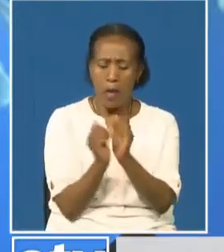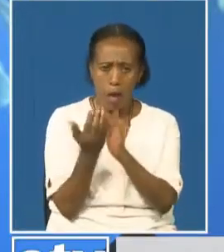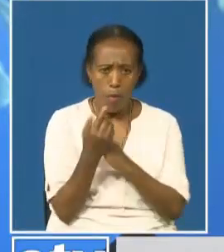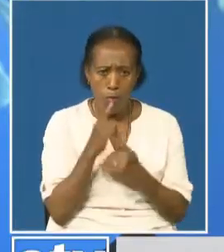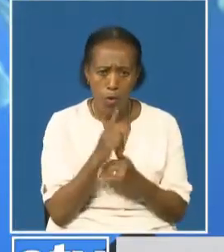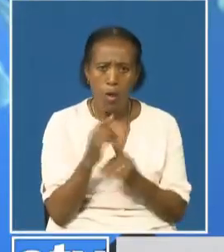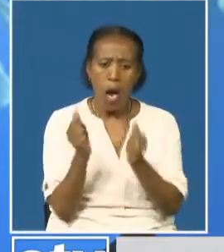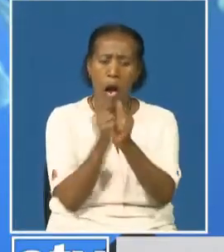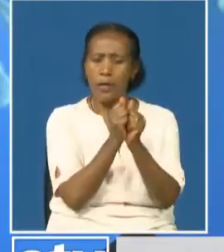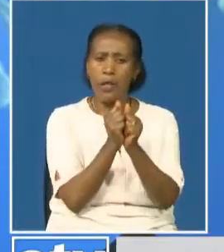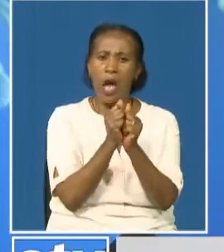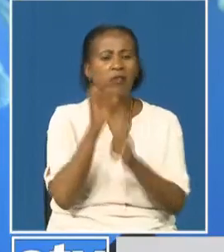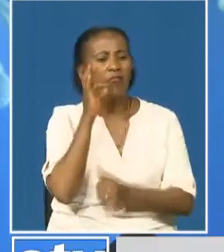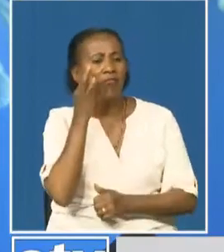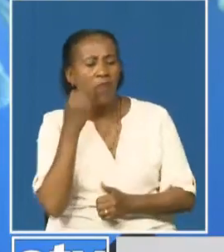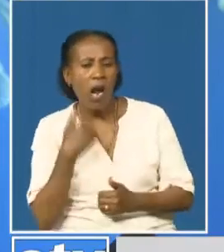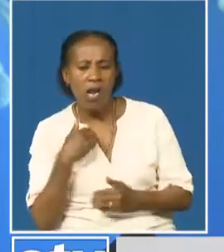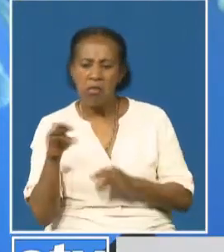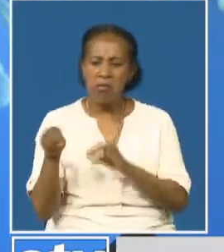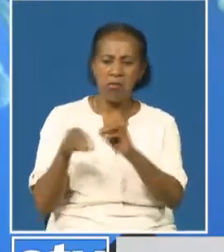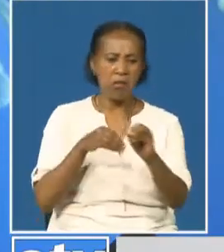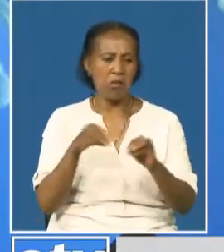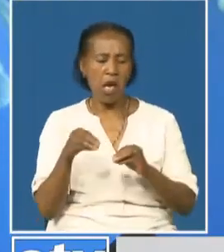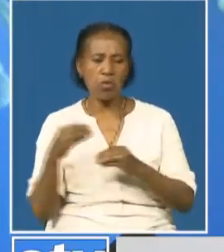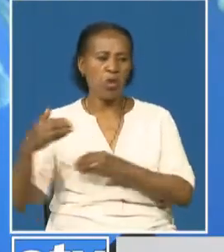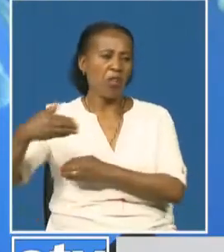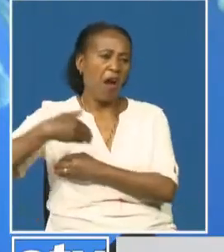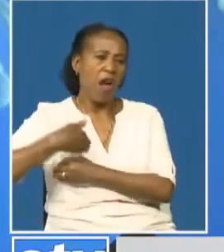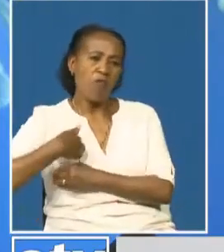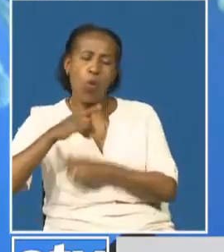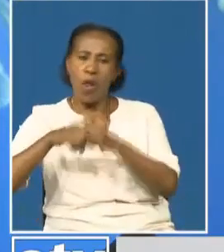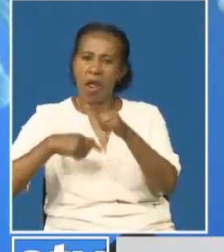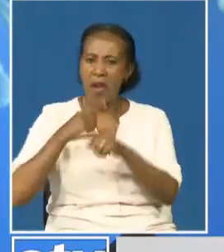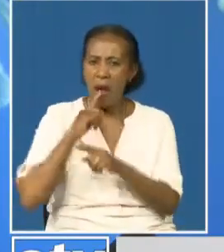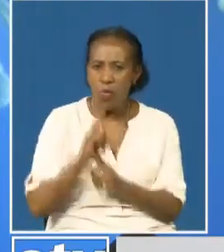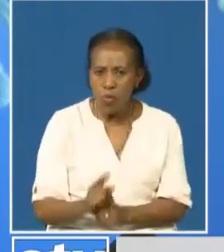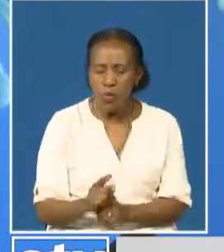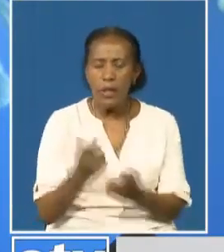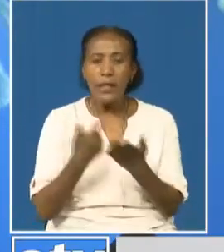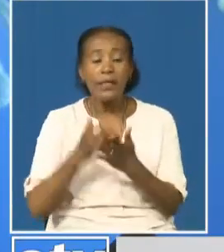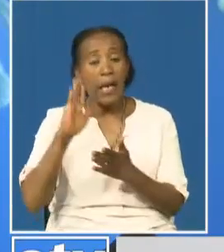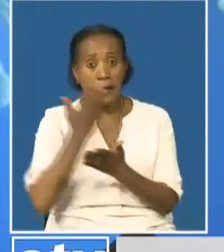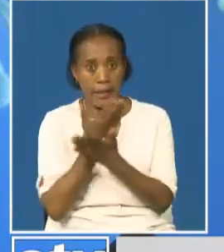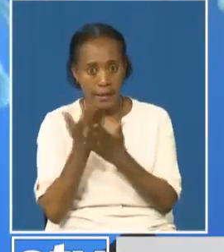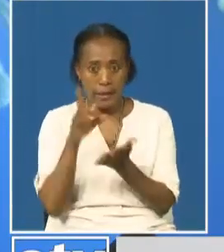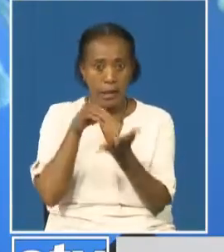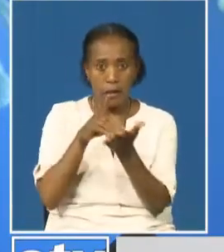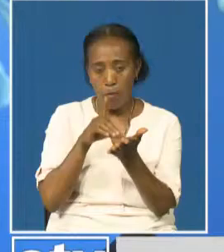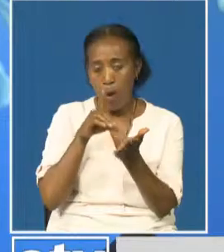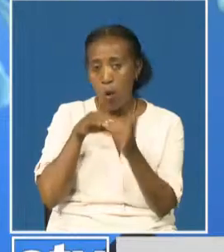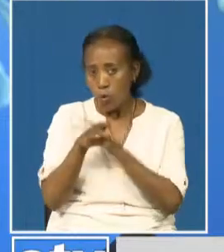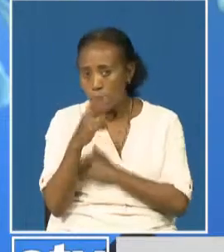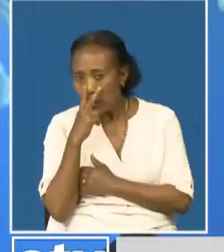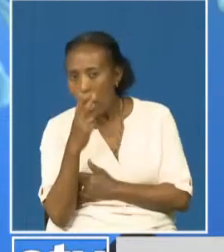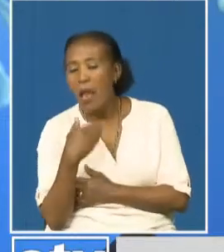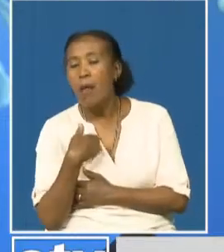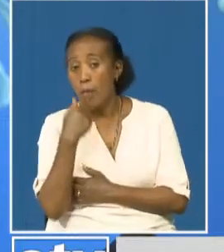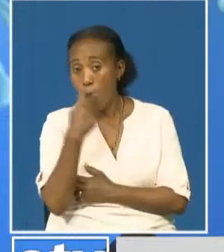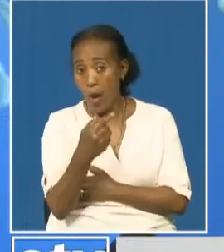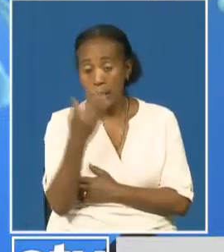በመሆን አንድ ላይ ሆነው ጫት ይቀማሉ ሲንቀሳቀሱም ተቃቅፈው ነው የሚሄዱት እና እንዲህ አይነት ነገሮችን ከተማ ውስጥ እናስተውላለን ብለው